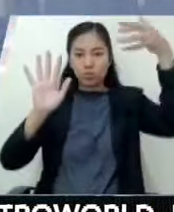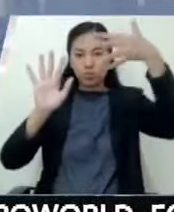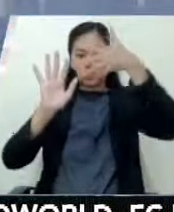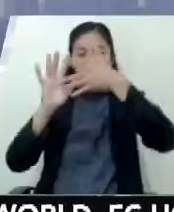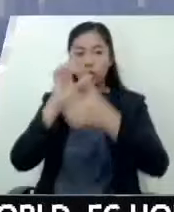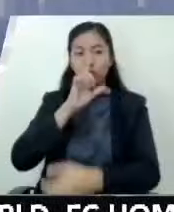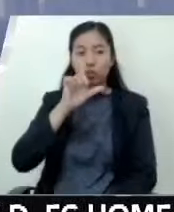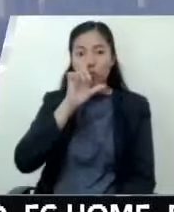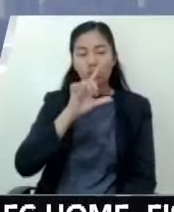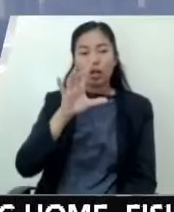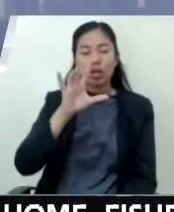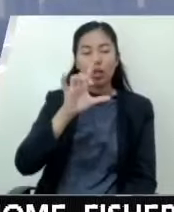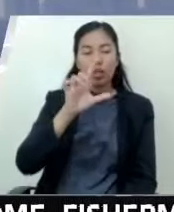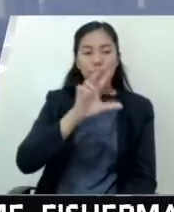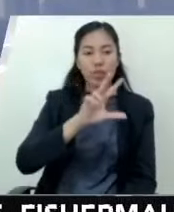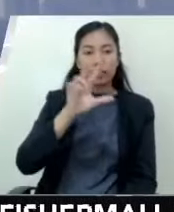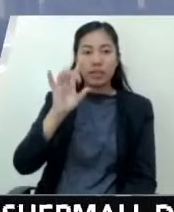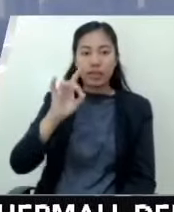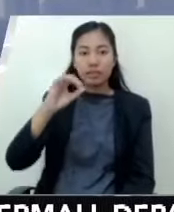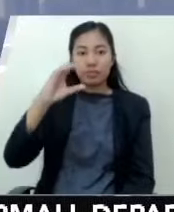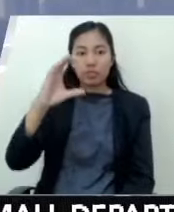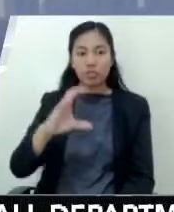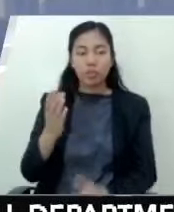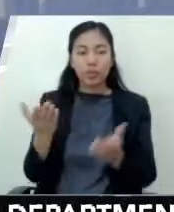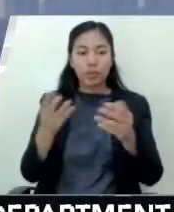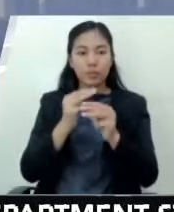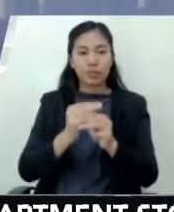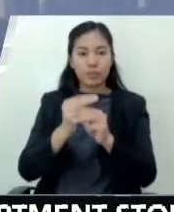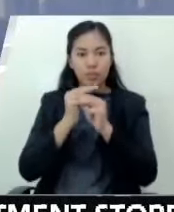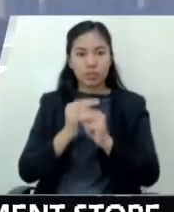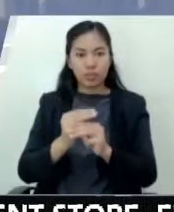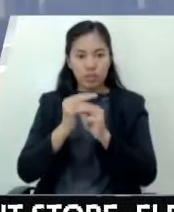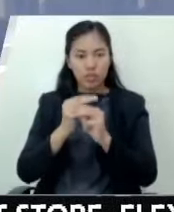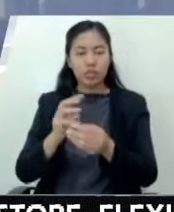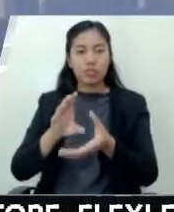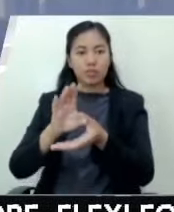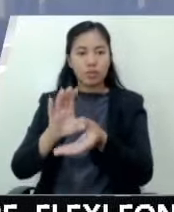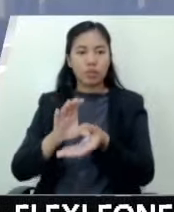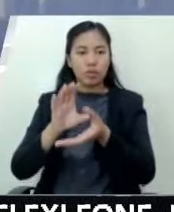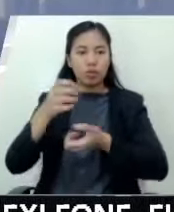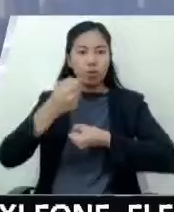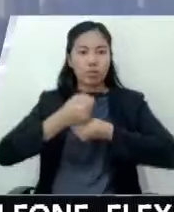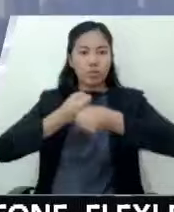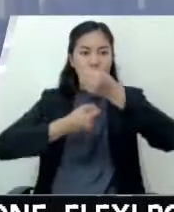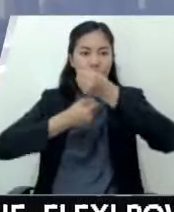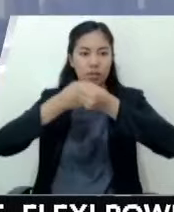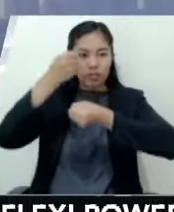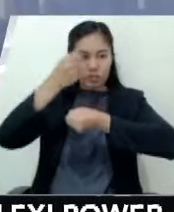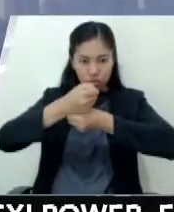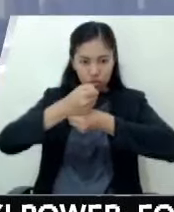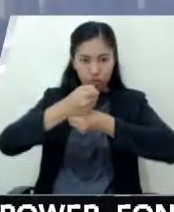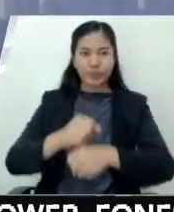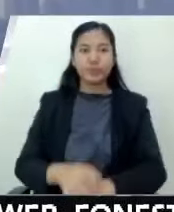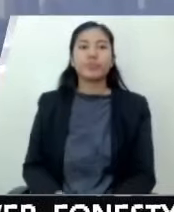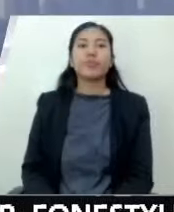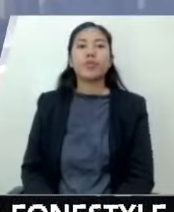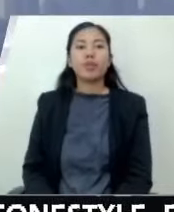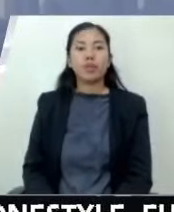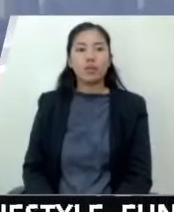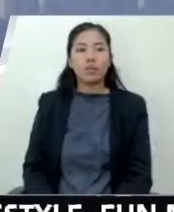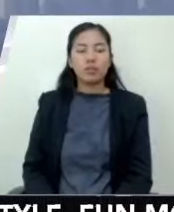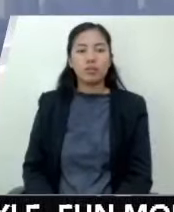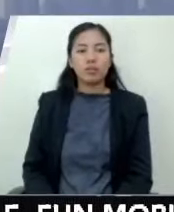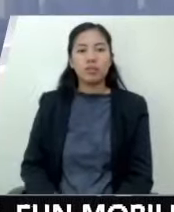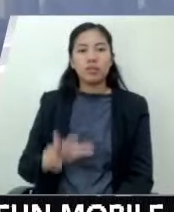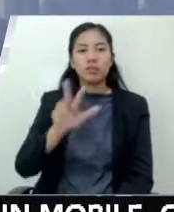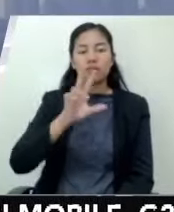index ngayong araw sa Masbate City, Zamboanga City at sa Cotabato City ayon pa rin po sa PAGASA. 37 degrees Celsius